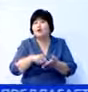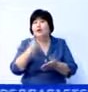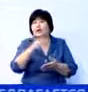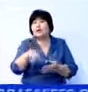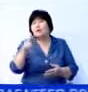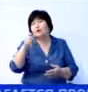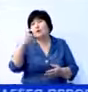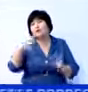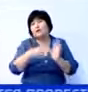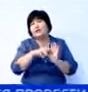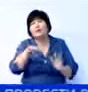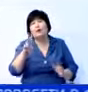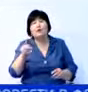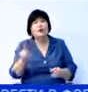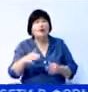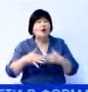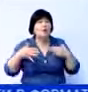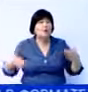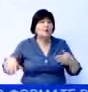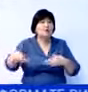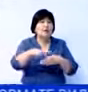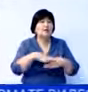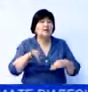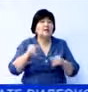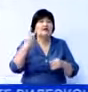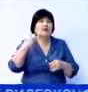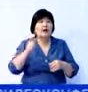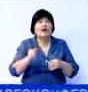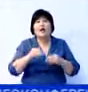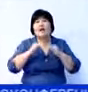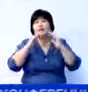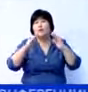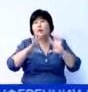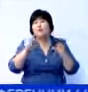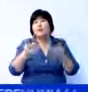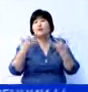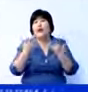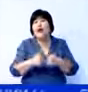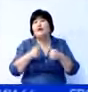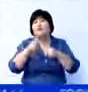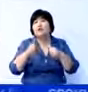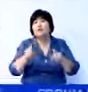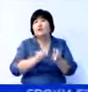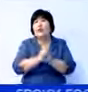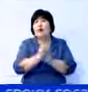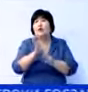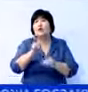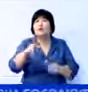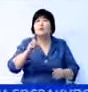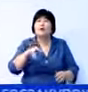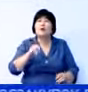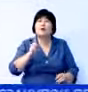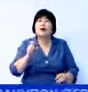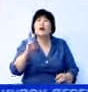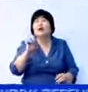миллиард 129 миллионов тенге. Площадь тепличного комплекса – 2 гектара. Теплица полностью автоматизирована. Огурцы сортов «Мономах» и